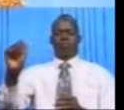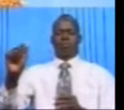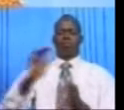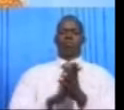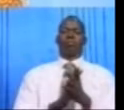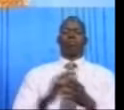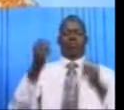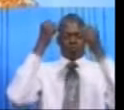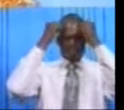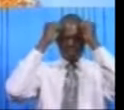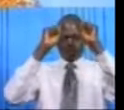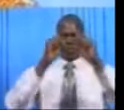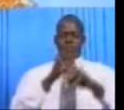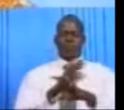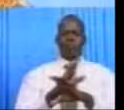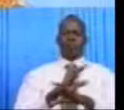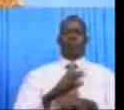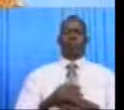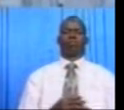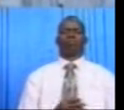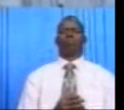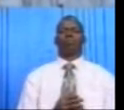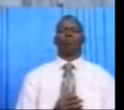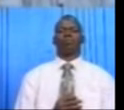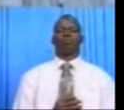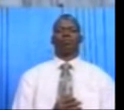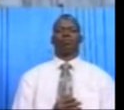de la conférence épiscopale Burkina-Niger.